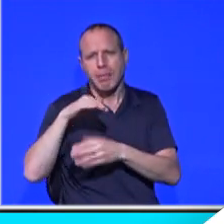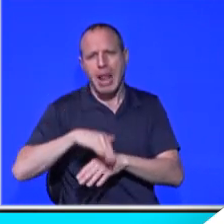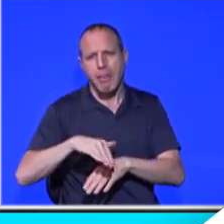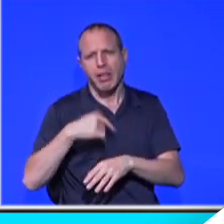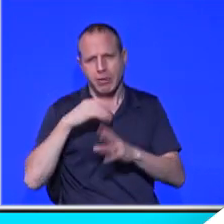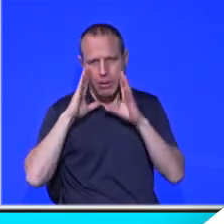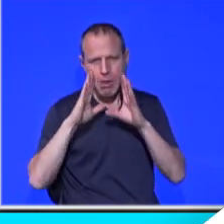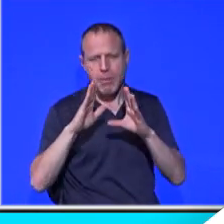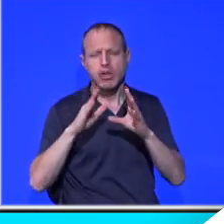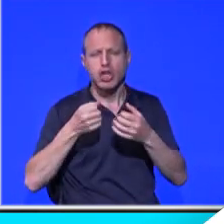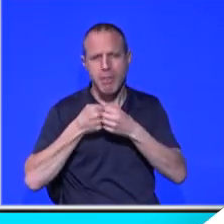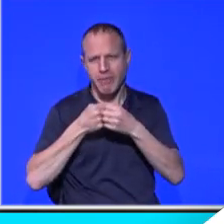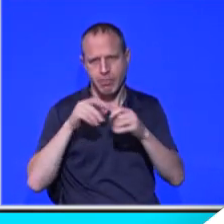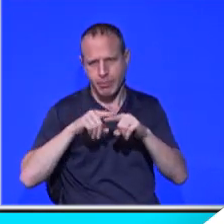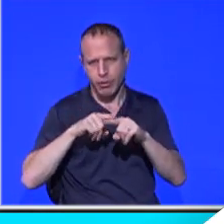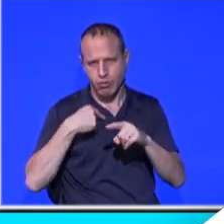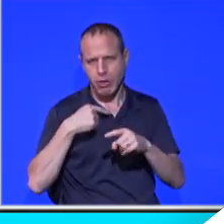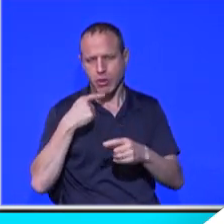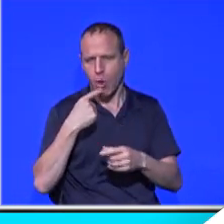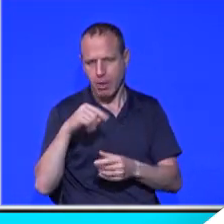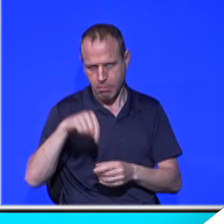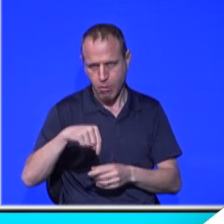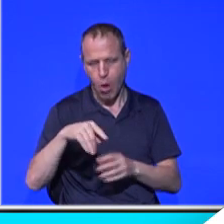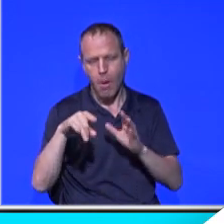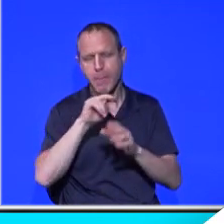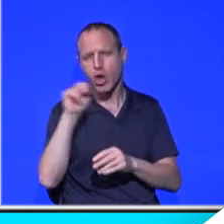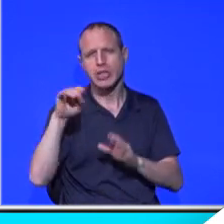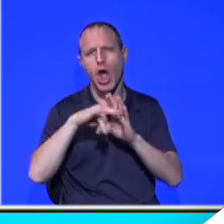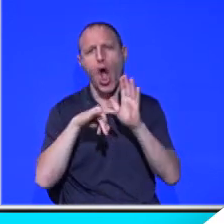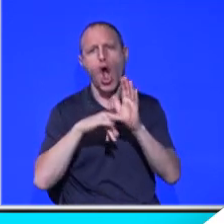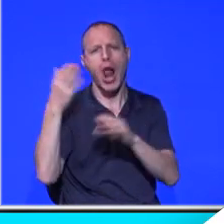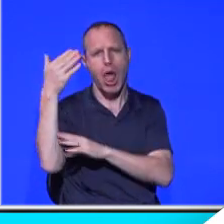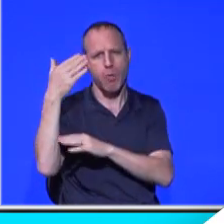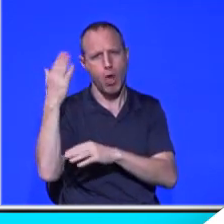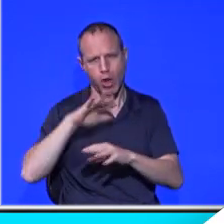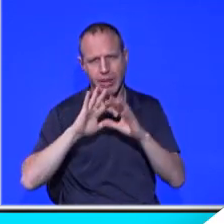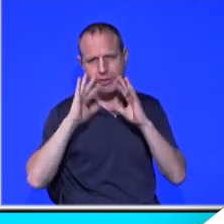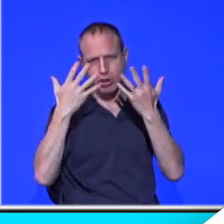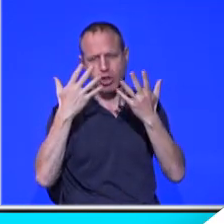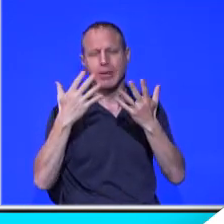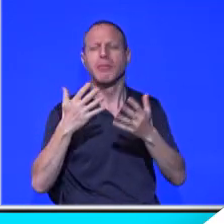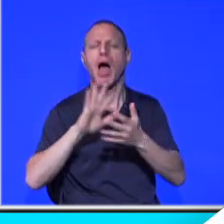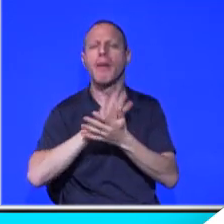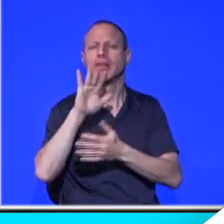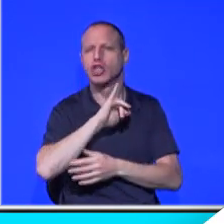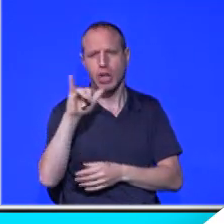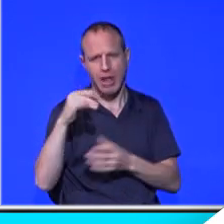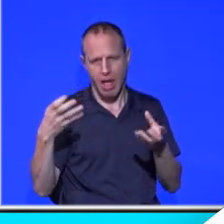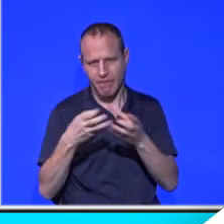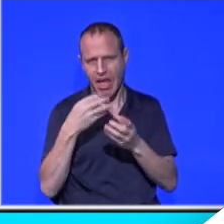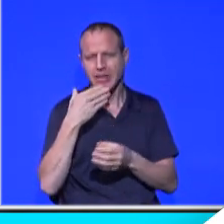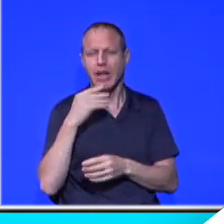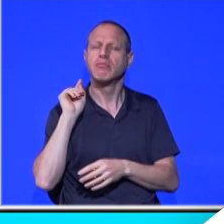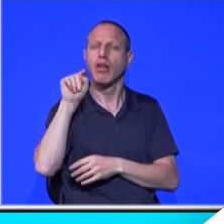ואני מאמין שבמאבקים מהסוג שאני מציין כאן בנושא חוק הלאום, עוד 10-15 שנה החברה הישראלית